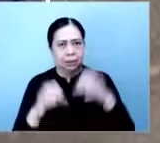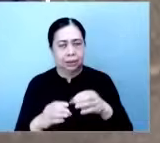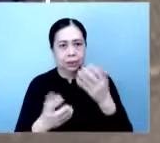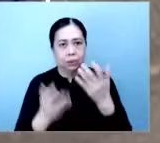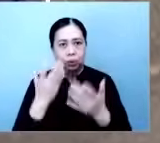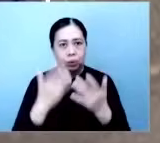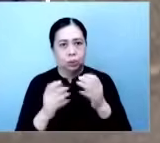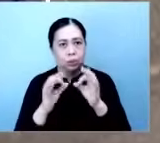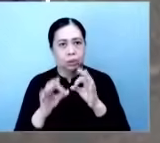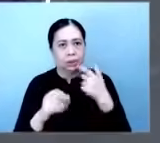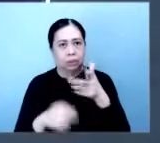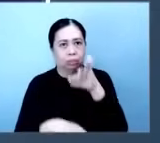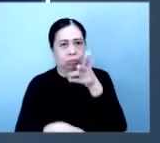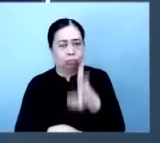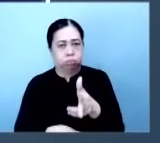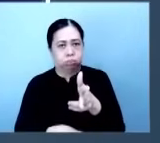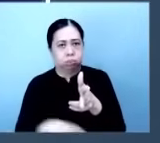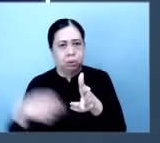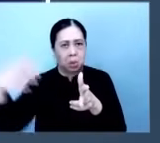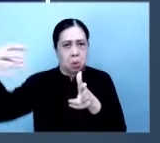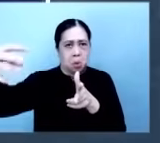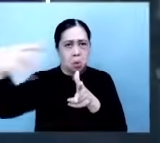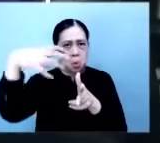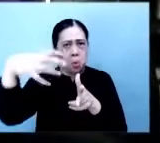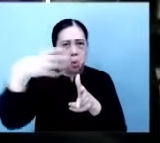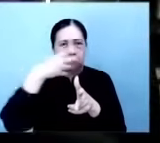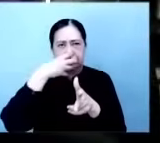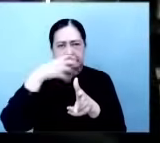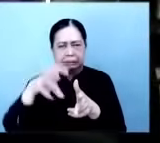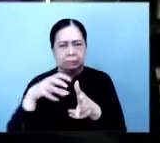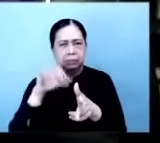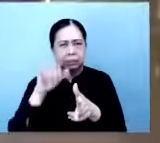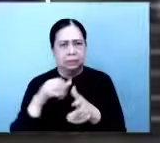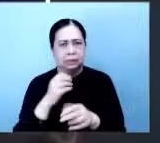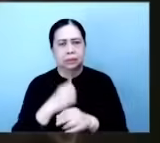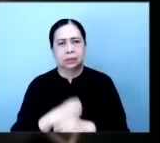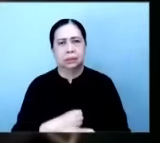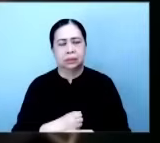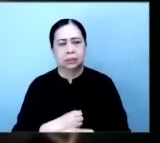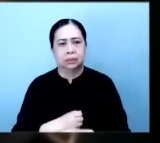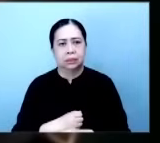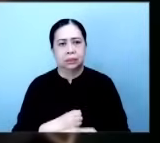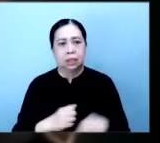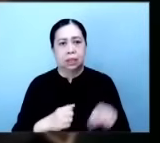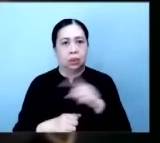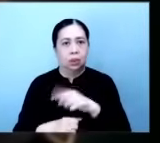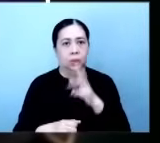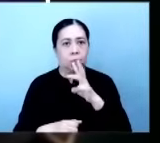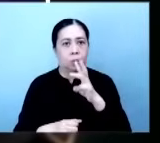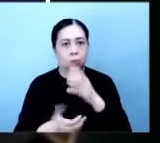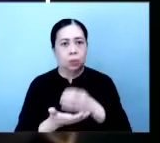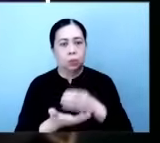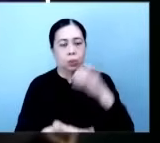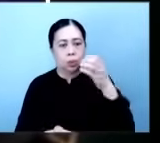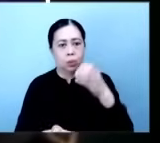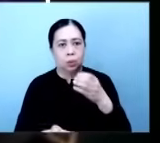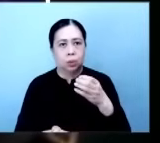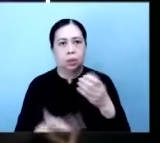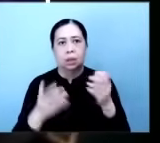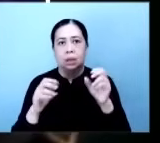kung nakaparada direkta sa ilalim ng sikat ng araw ang kotse. Itong mga water bottles ay maaaring